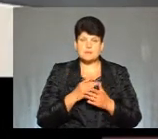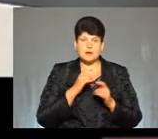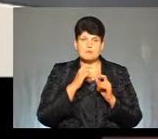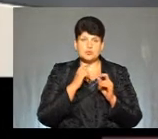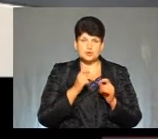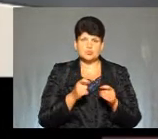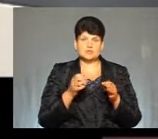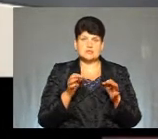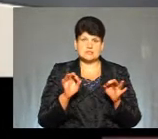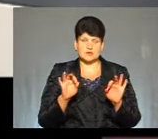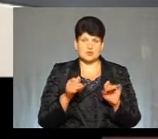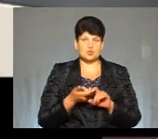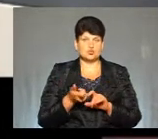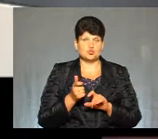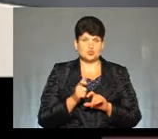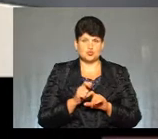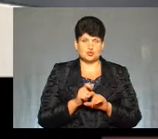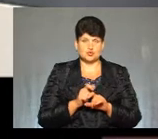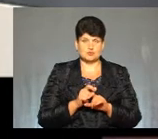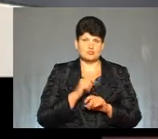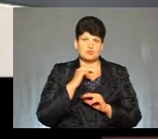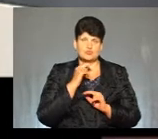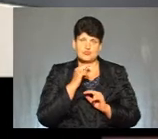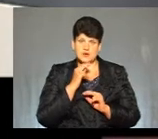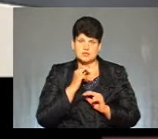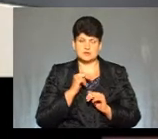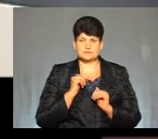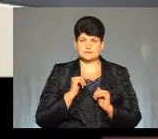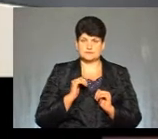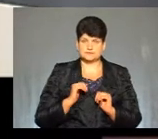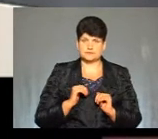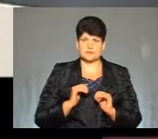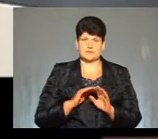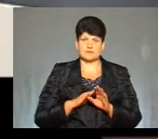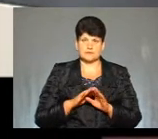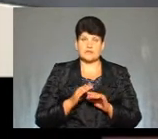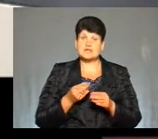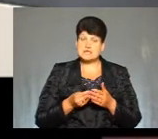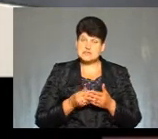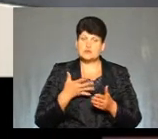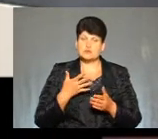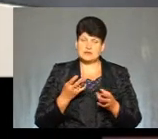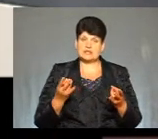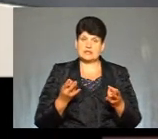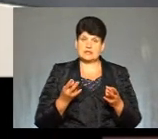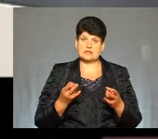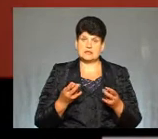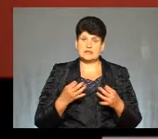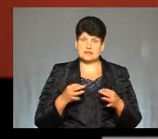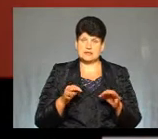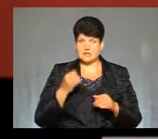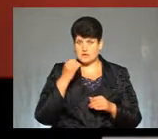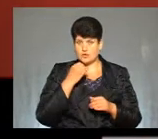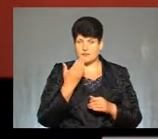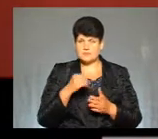незалежністю дуже обережно, але чемно справитися. І в тому є цінувати незалежність. Тож, я дякую вам за